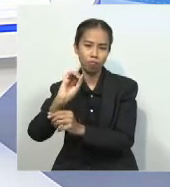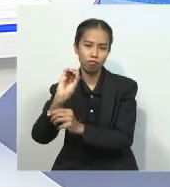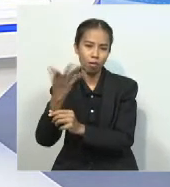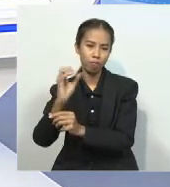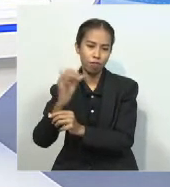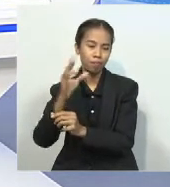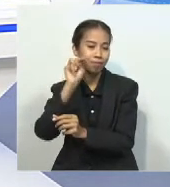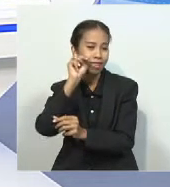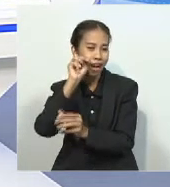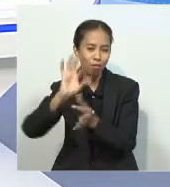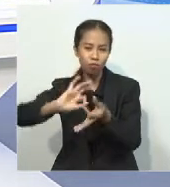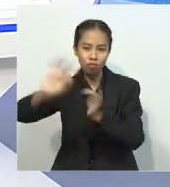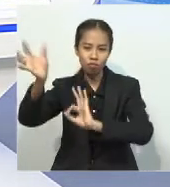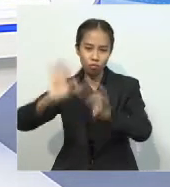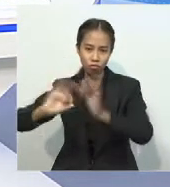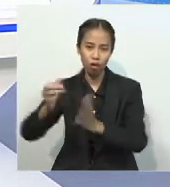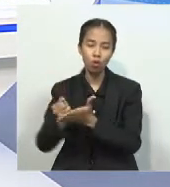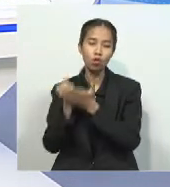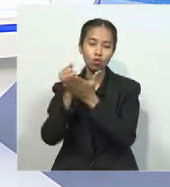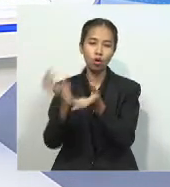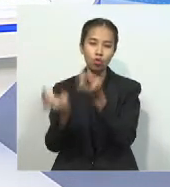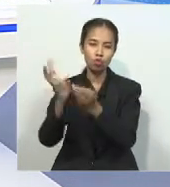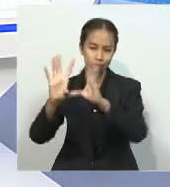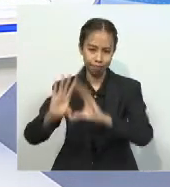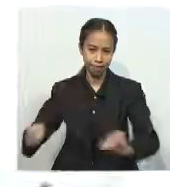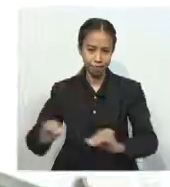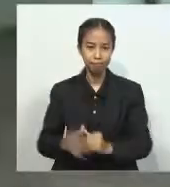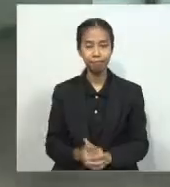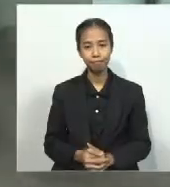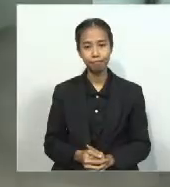พ่นละอองน้ำเพื่อลดฝุ่นละออง PM 2.5 ครับ